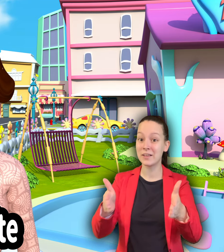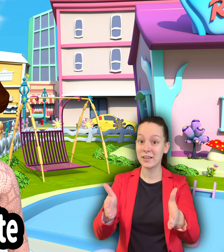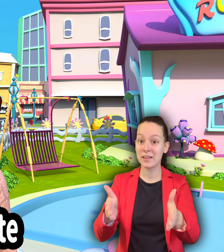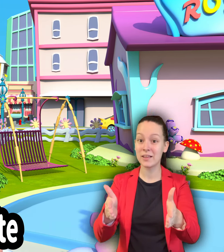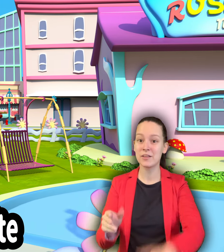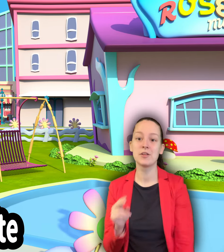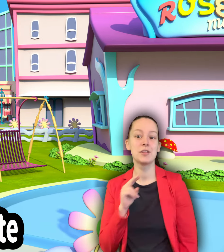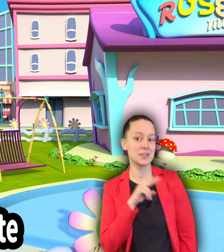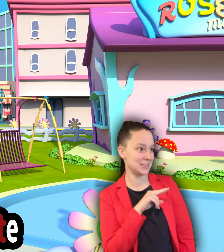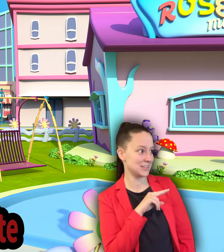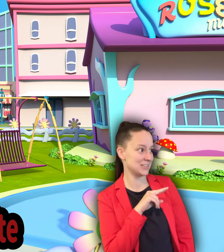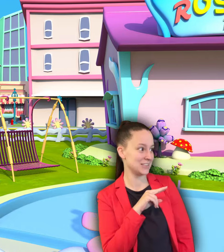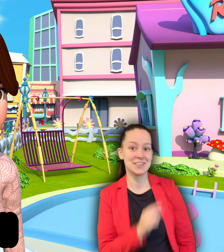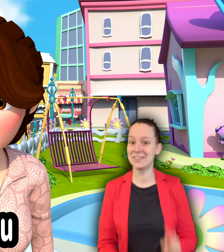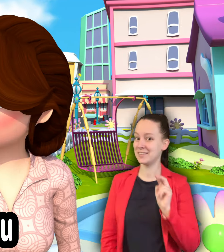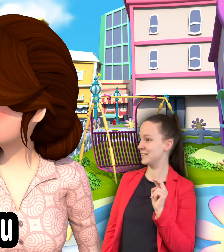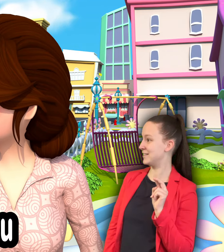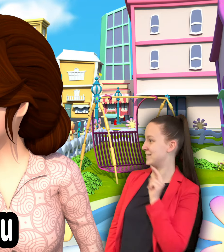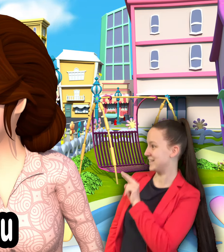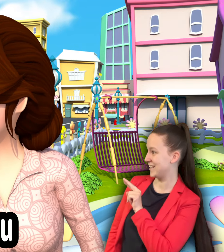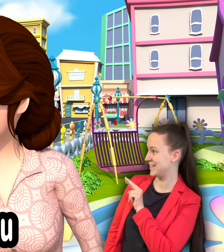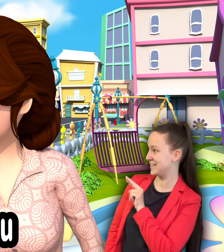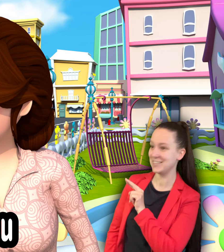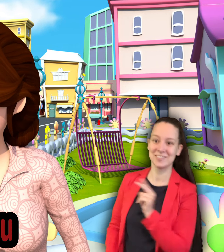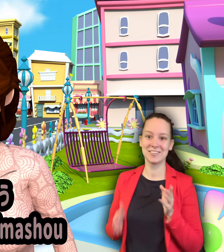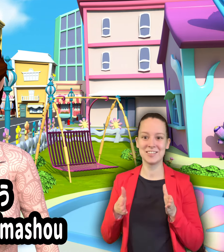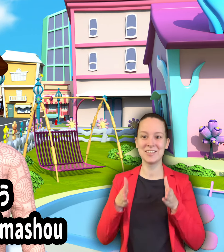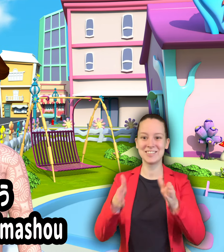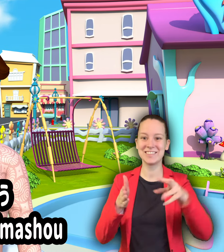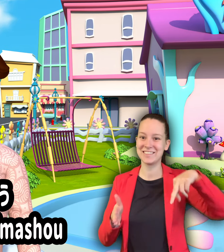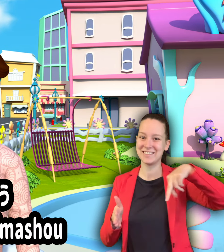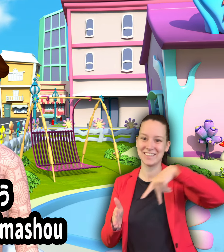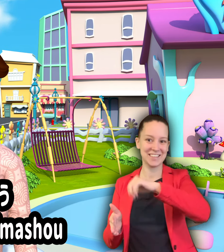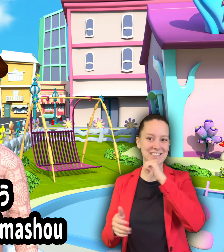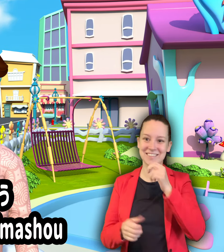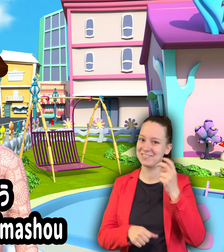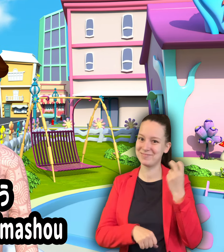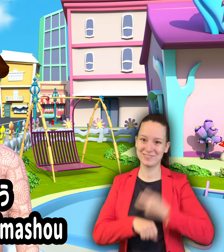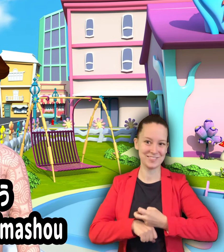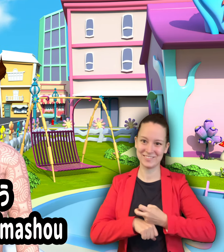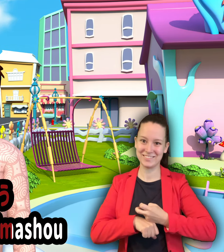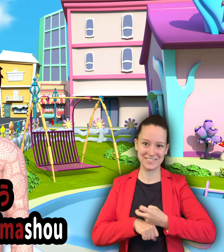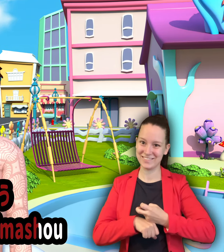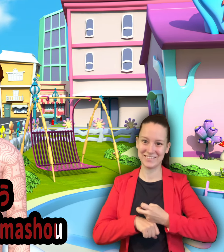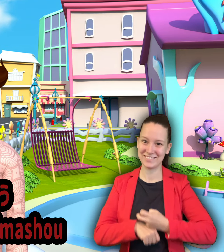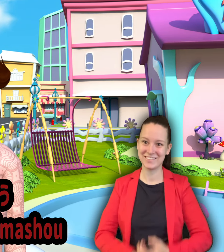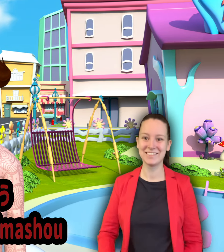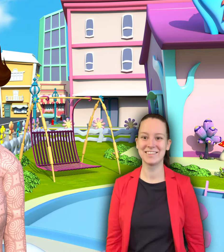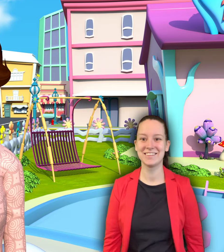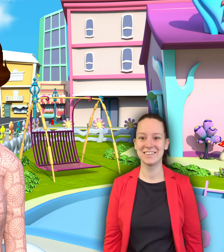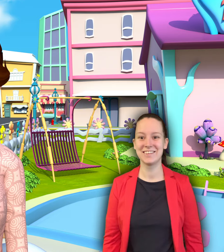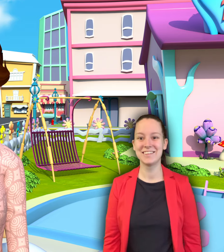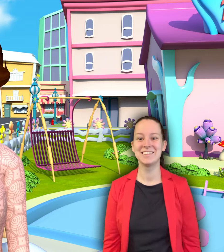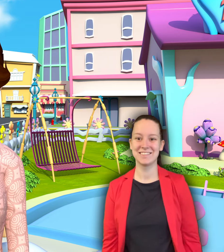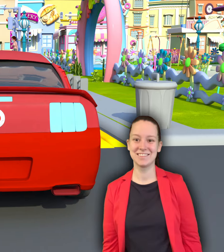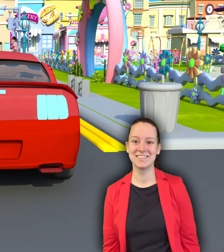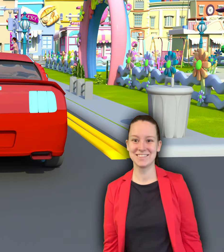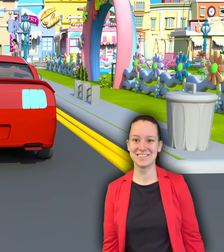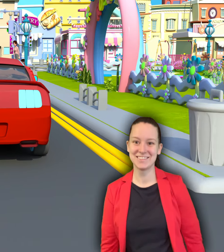時左を見て右を見ようそれから道を渡り